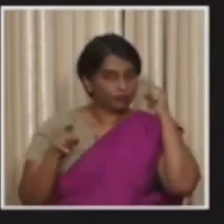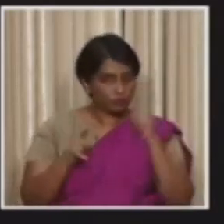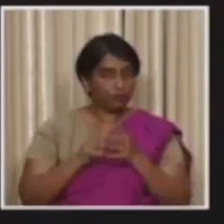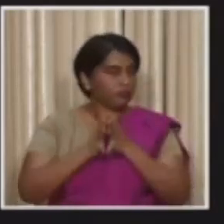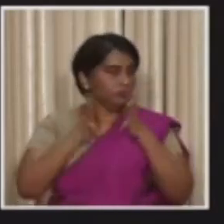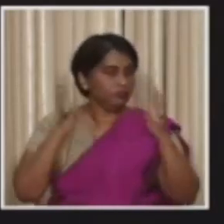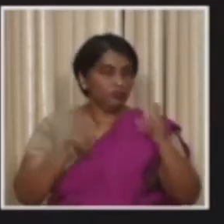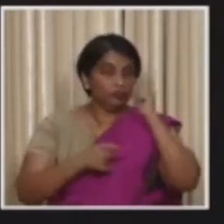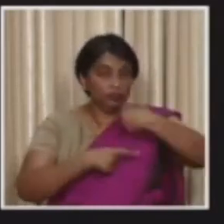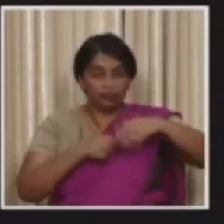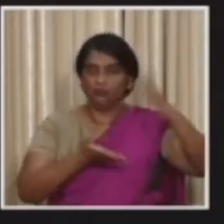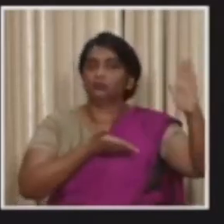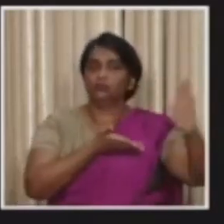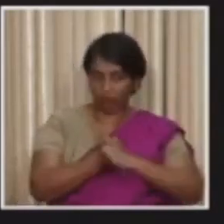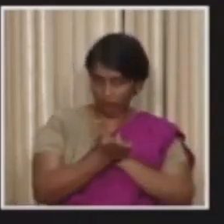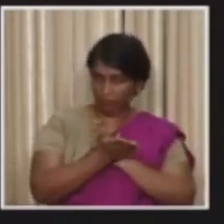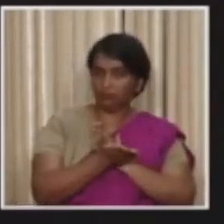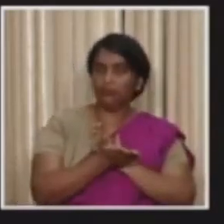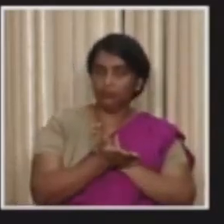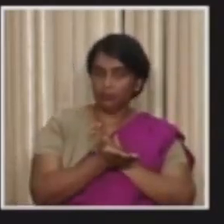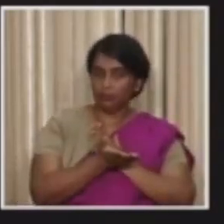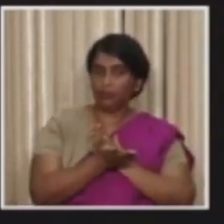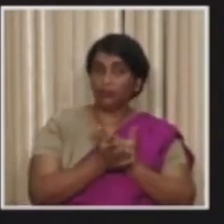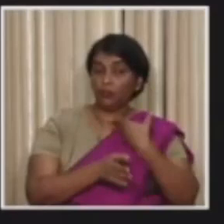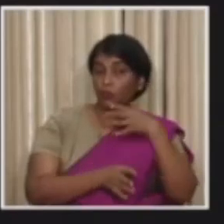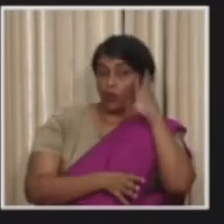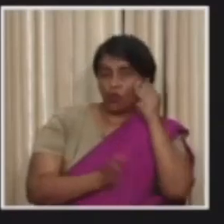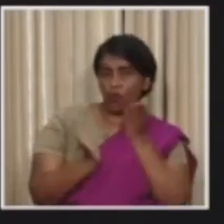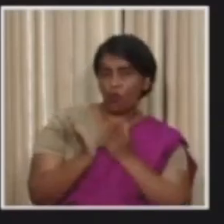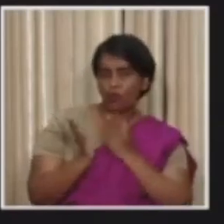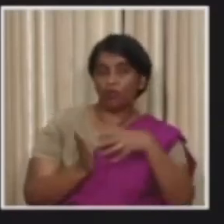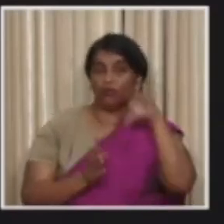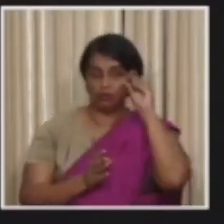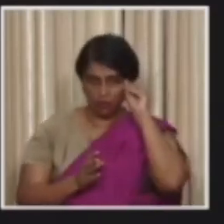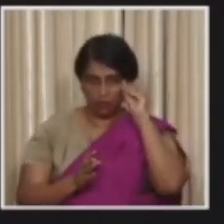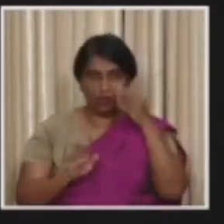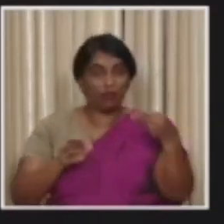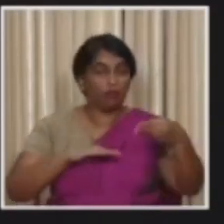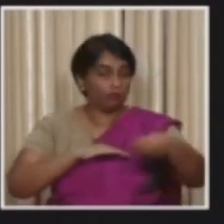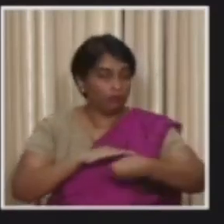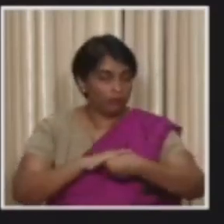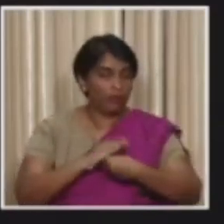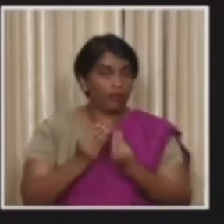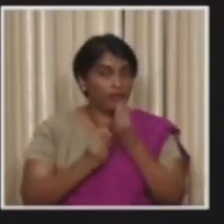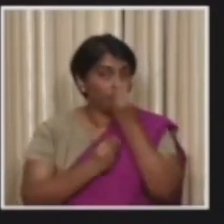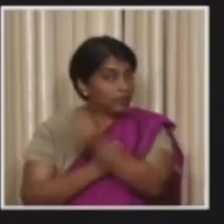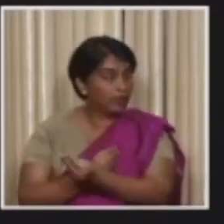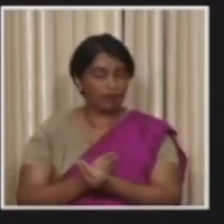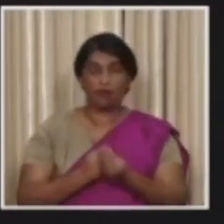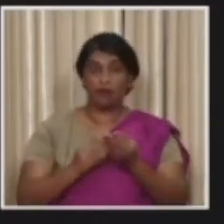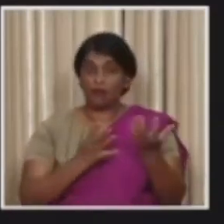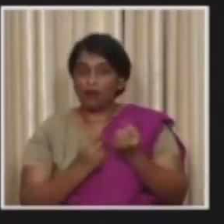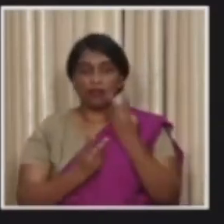පුළුල් ජනතා සහයෝගයක් ලැබිය යුතුයි. අවබෝධයක් තිබිය යුතුයි. අල්ලස ලබා ගන්නත් බෑ අල්ලස දෙන්නත්